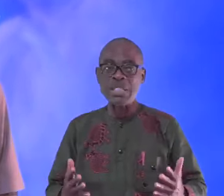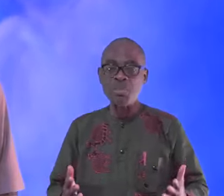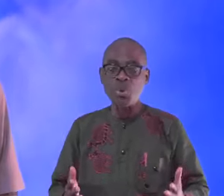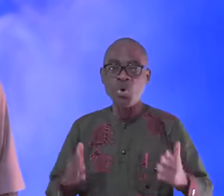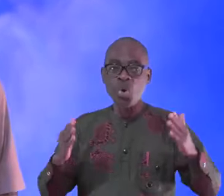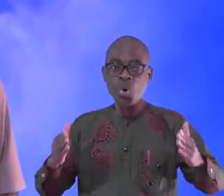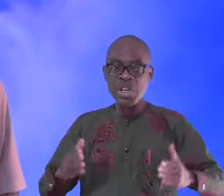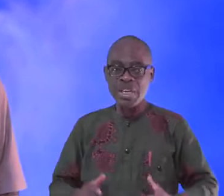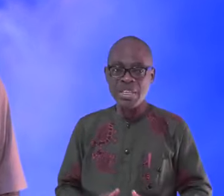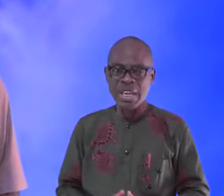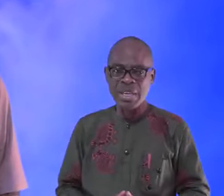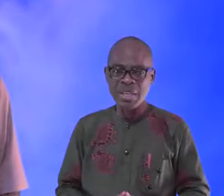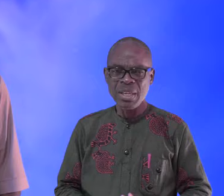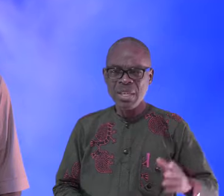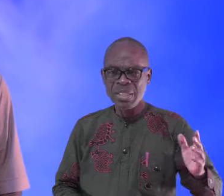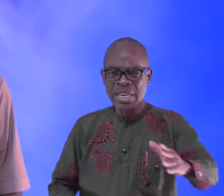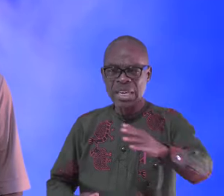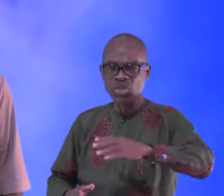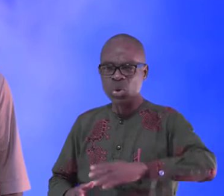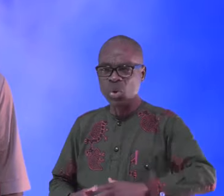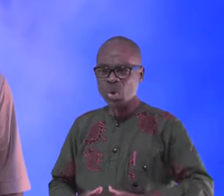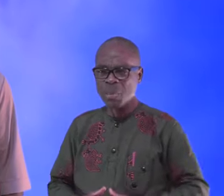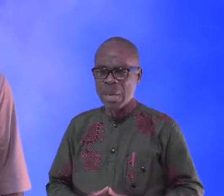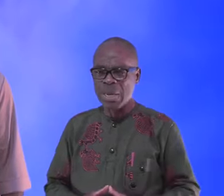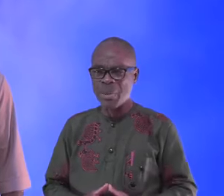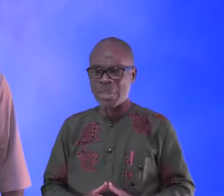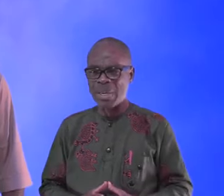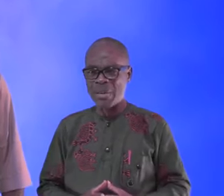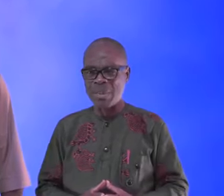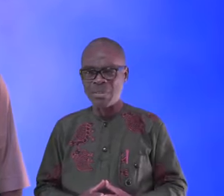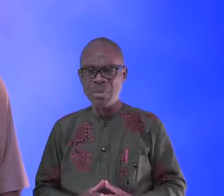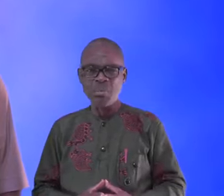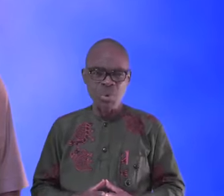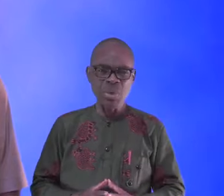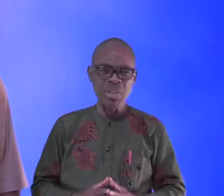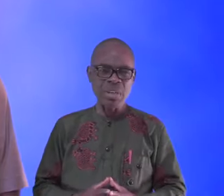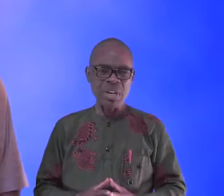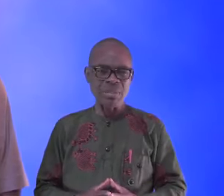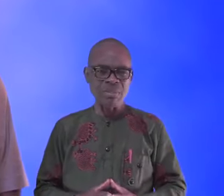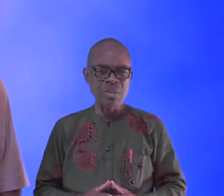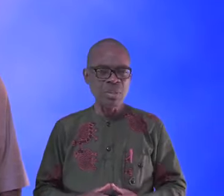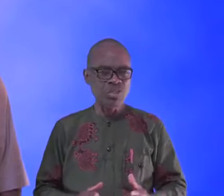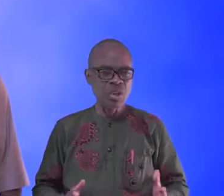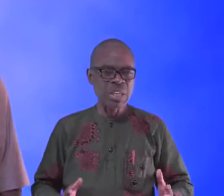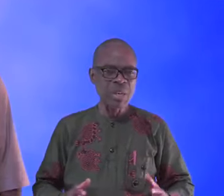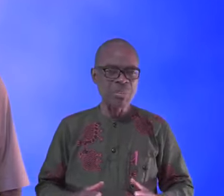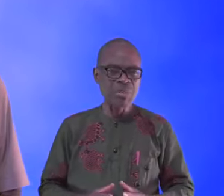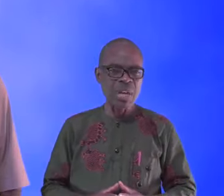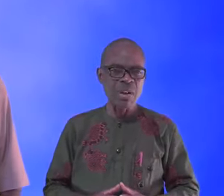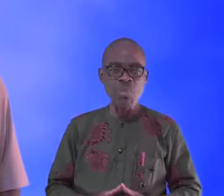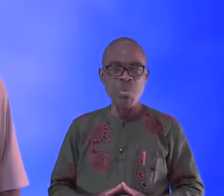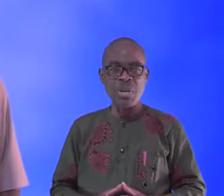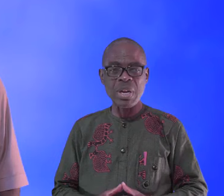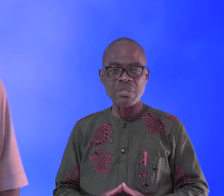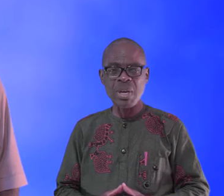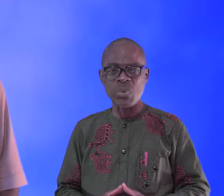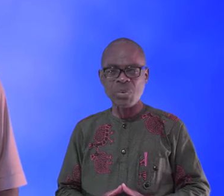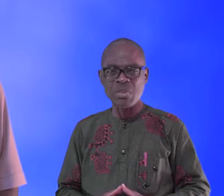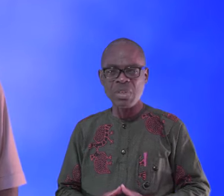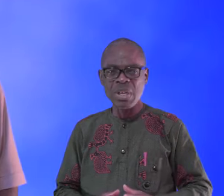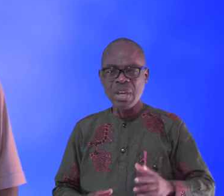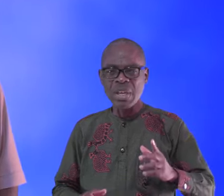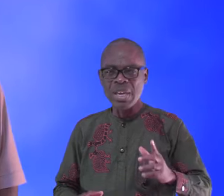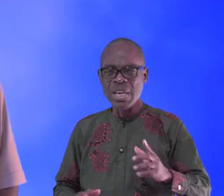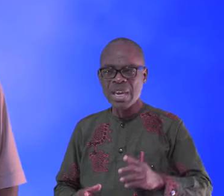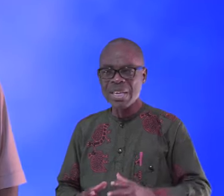mụpụtara ga-eji bụrụ oyiri nna ya. Chineke chọrọ ka onye ọbụla nabatara Kraist bụrụ oyiri Kraist. John nke mbụ isi anọ amaokwu 17 kwuru